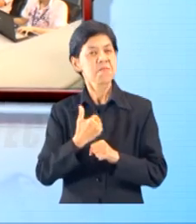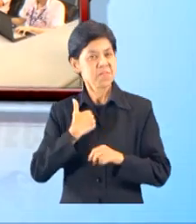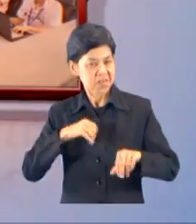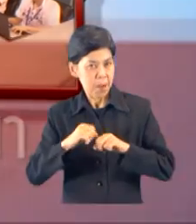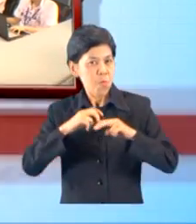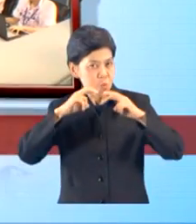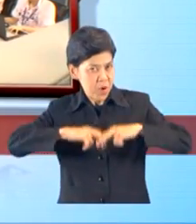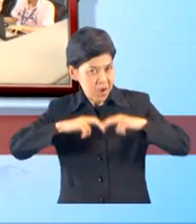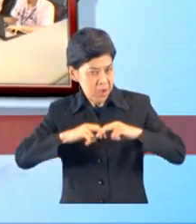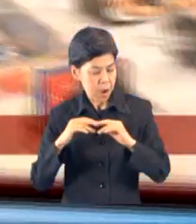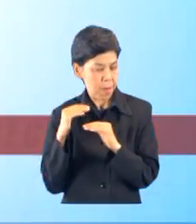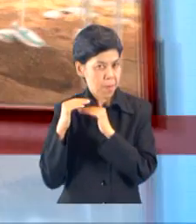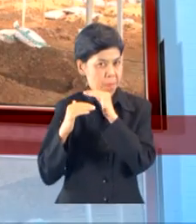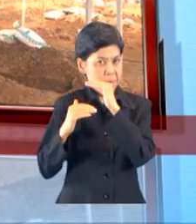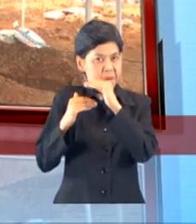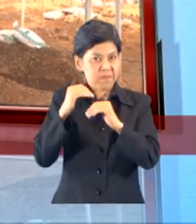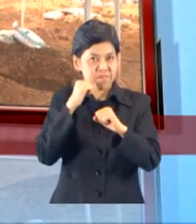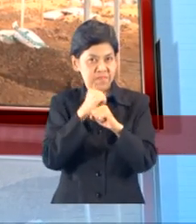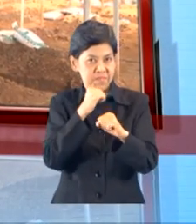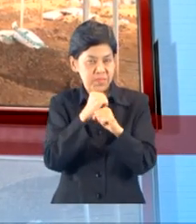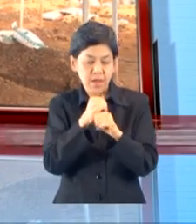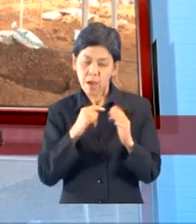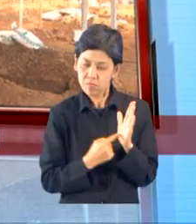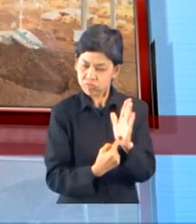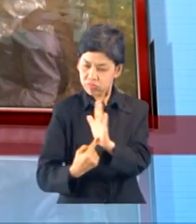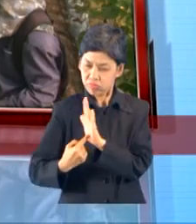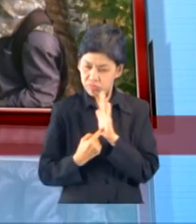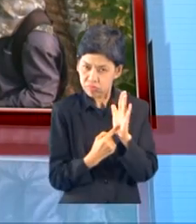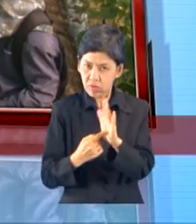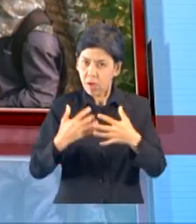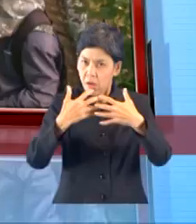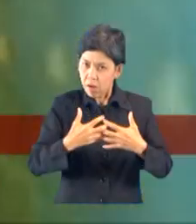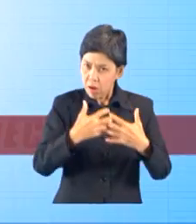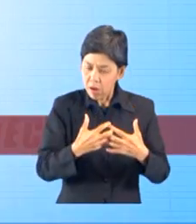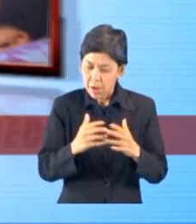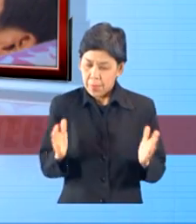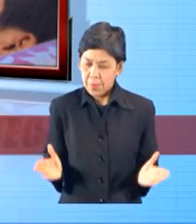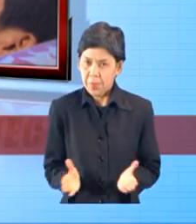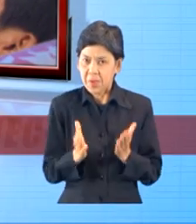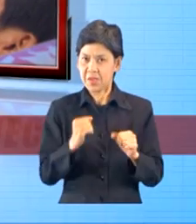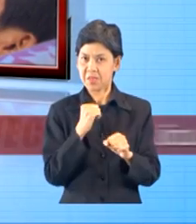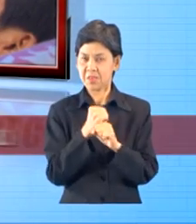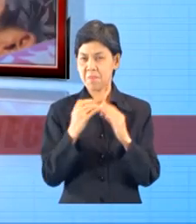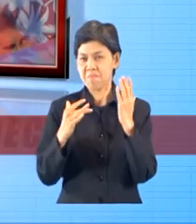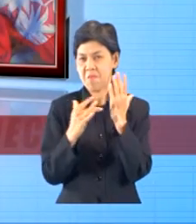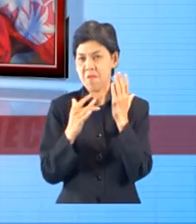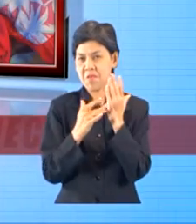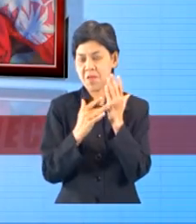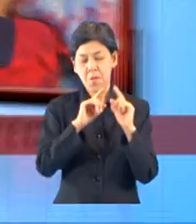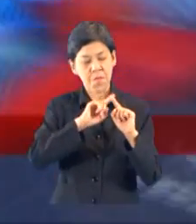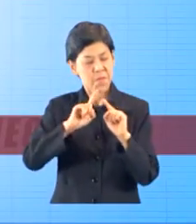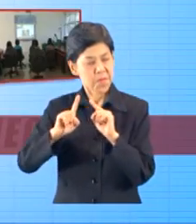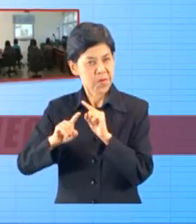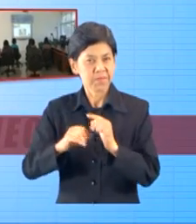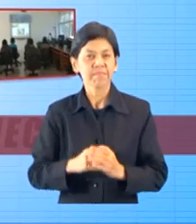คือดำเนินการวิจัยพัฒนาและถ่ายทอดผลงานไปสู่ภาคอุตสาหกรรมเสริมสร้างศักยภาพด้